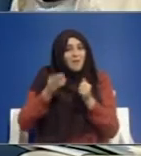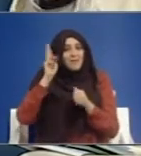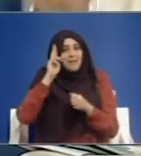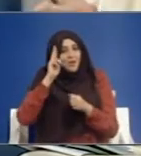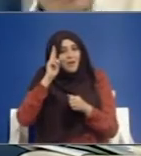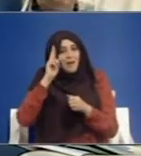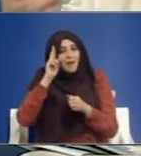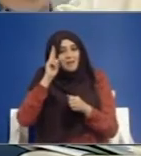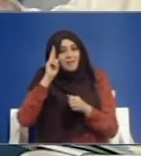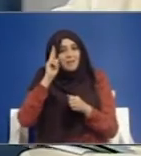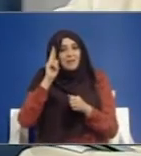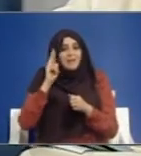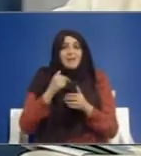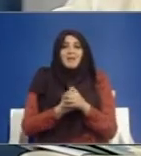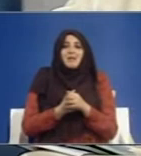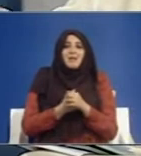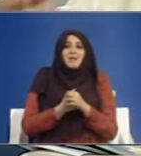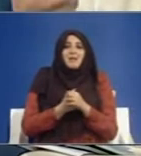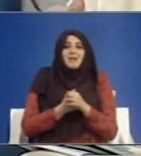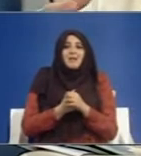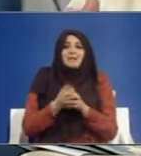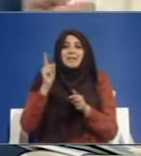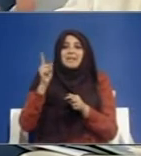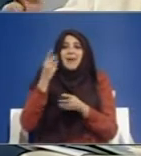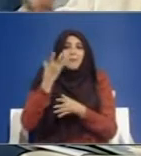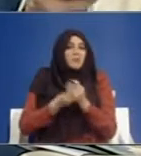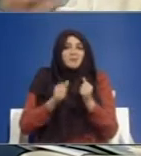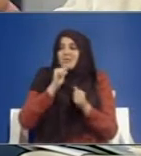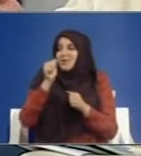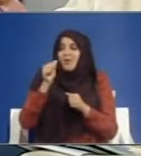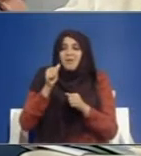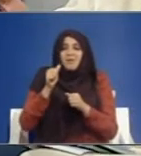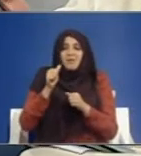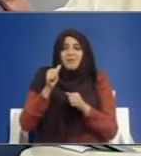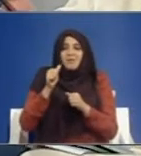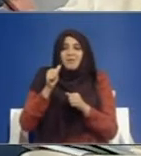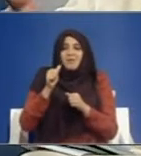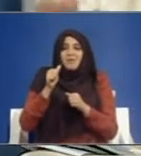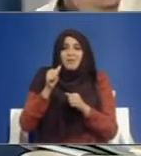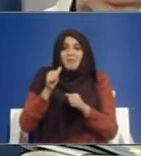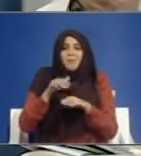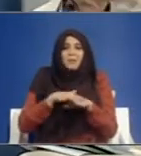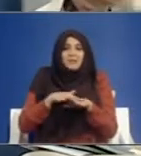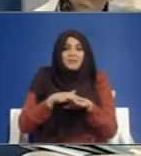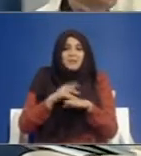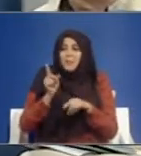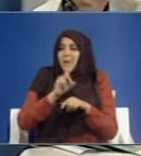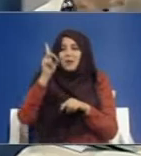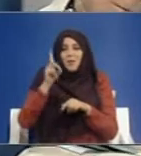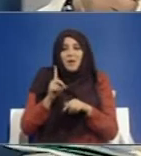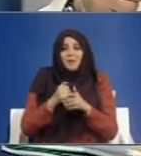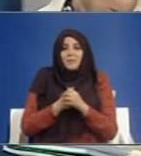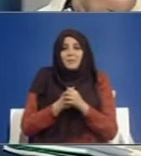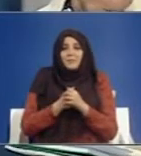يعني المقبول قانونا وشرعا هذا غياب غير مبرر غير شرعي. نتسأل سؤال وهذا